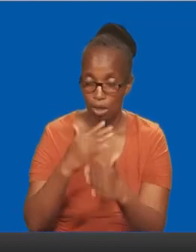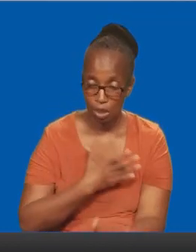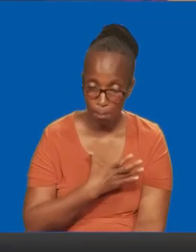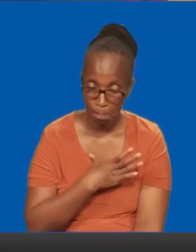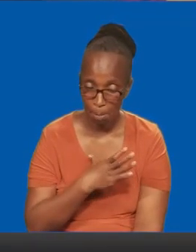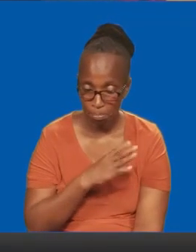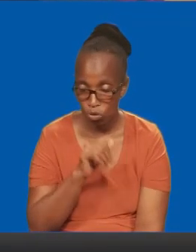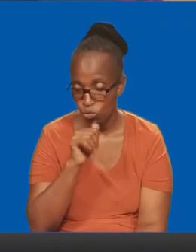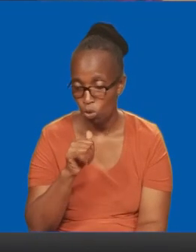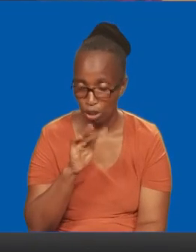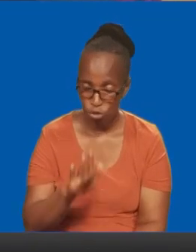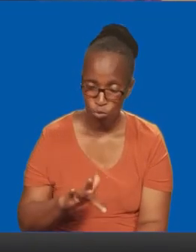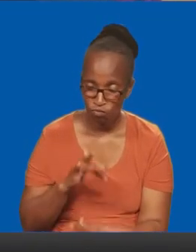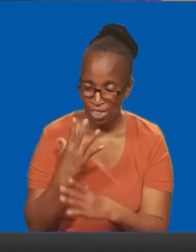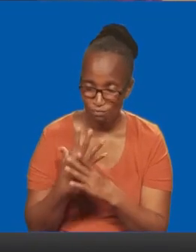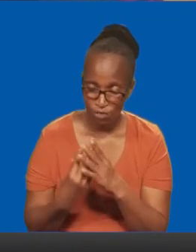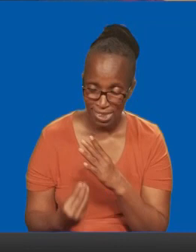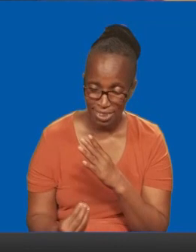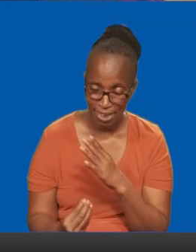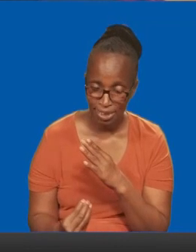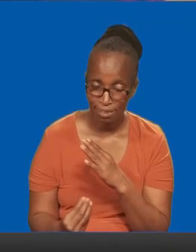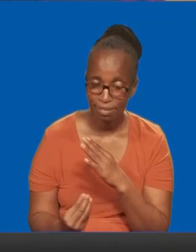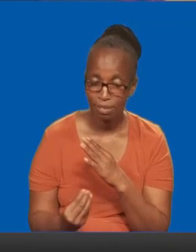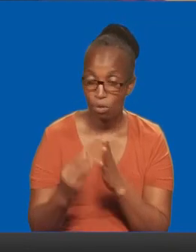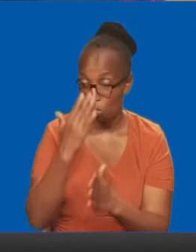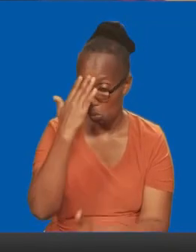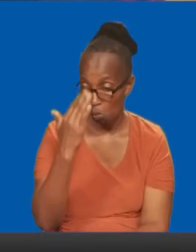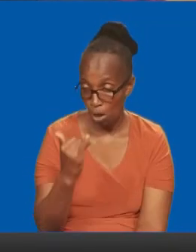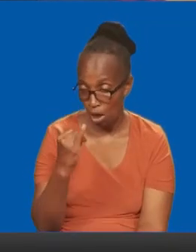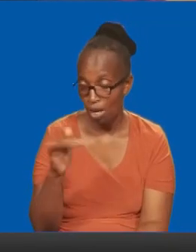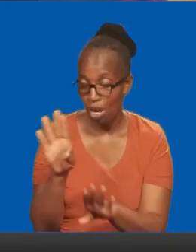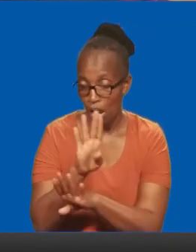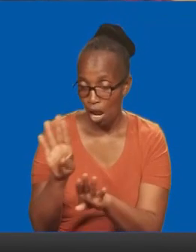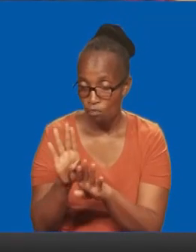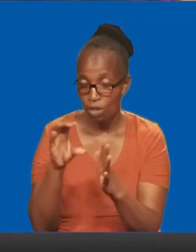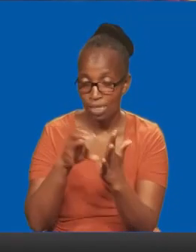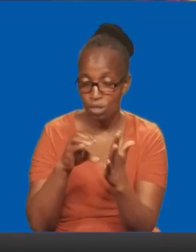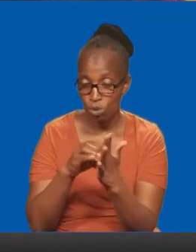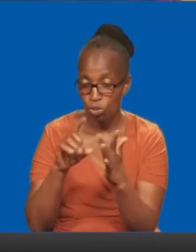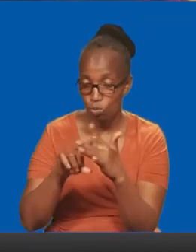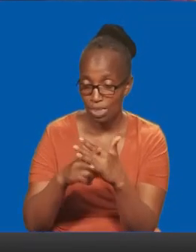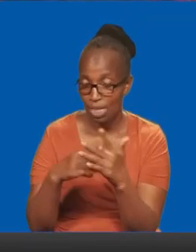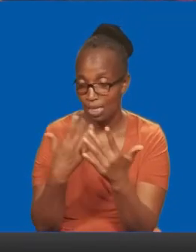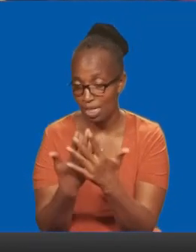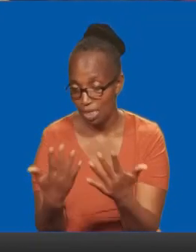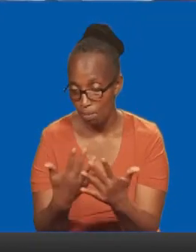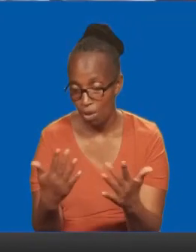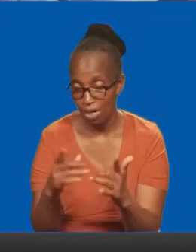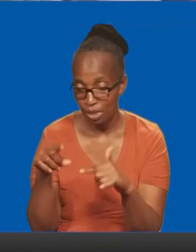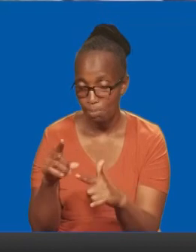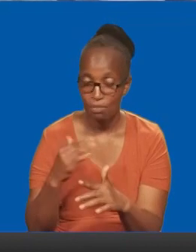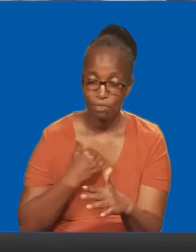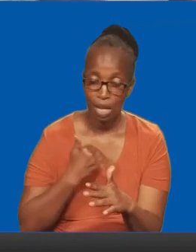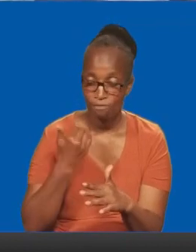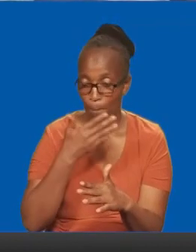permit. Aliwahimiza wachimbaji madini wa kadri kutovunjwa moyo na wachimbaji madini wahiri, kwa sababu